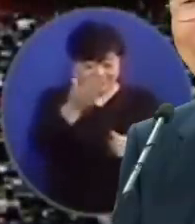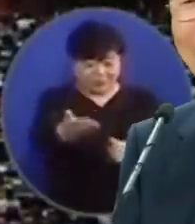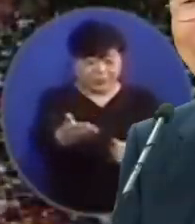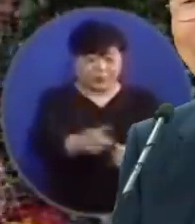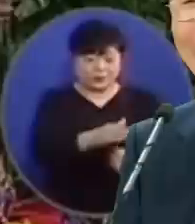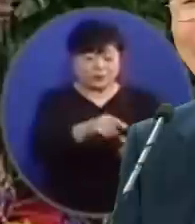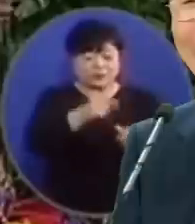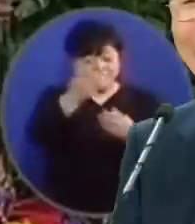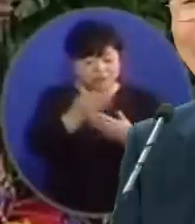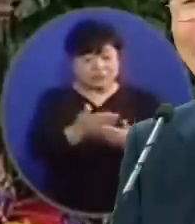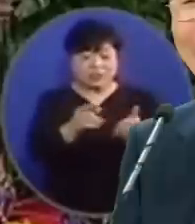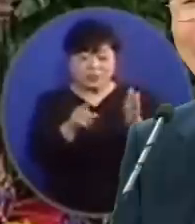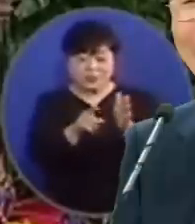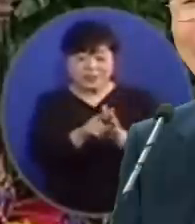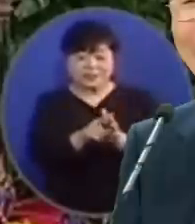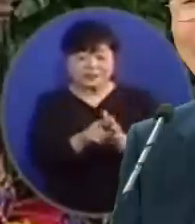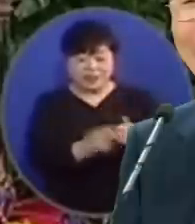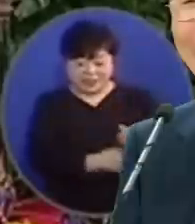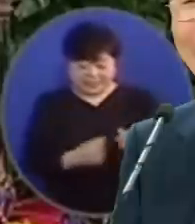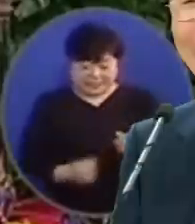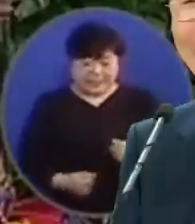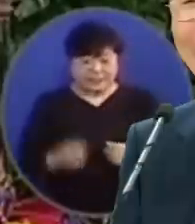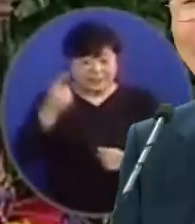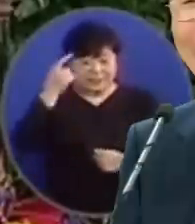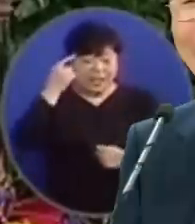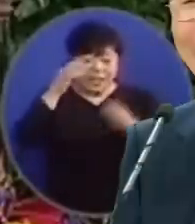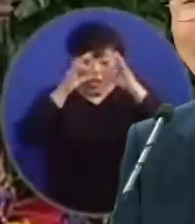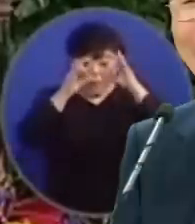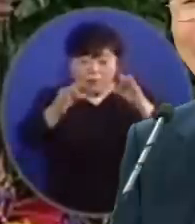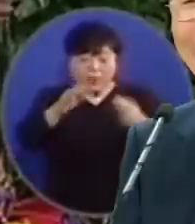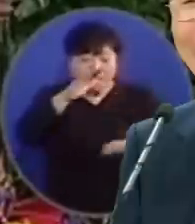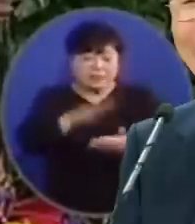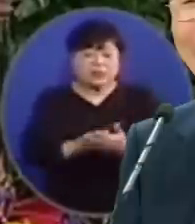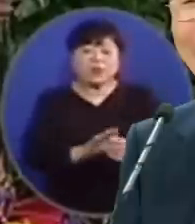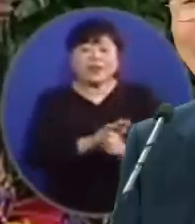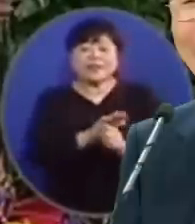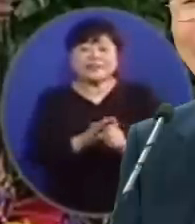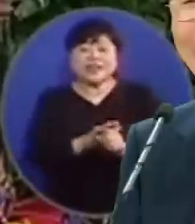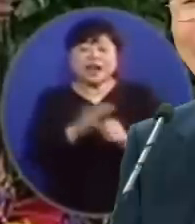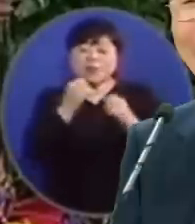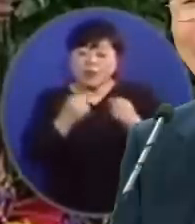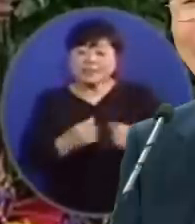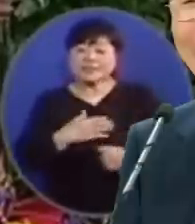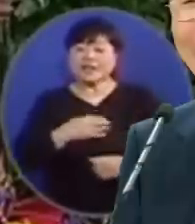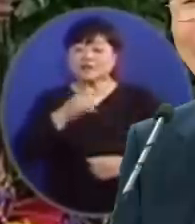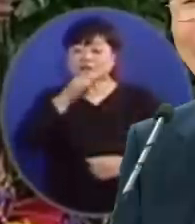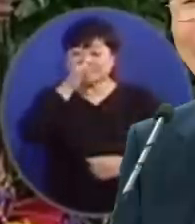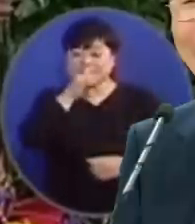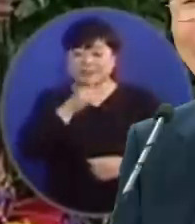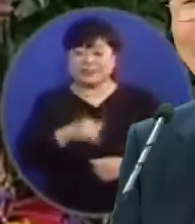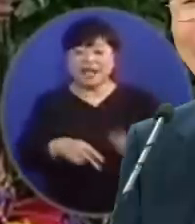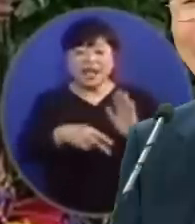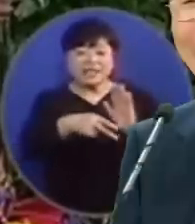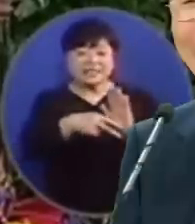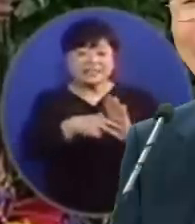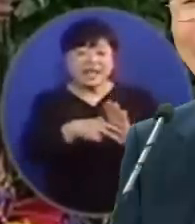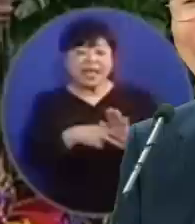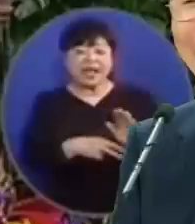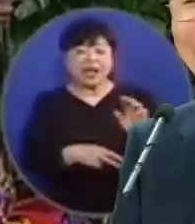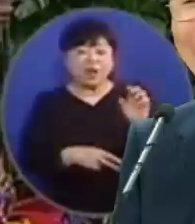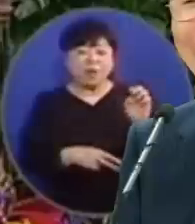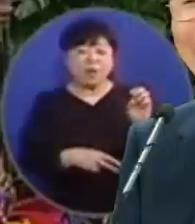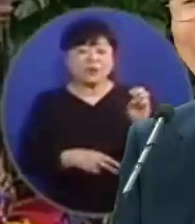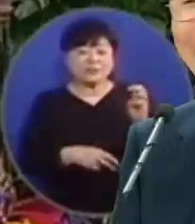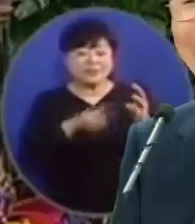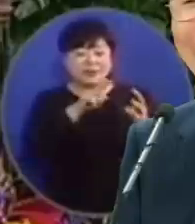우리를 구원하시기 위해서 희생하신 것을 생각할 때 뜨겁게 사랑하고 계신다는 것을 알 수 있는 것입니다. 이사야 53장 4절로